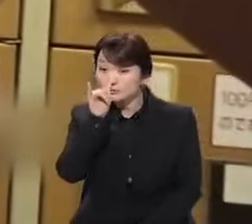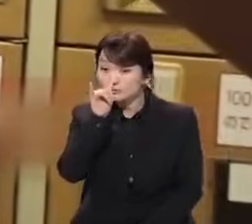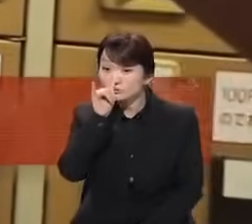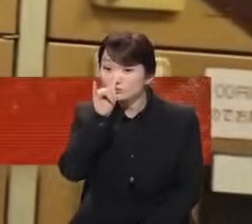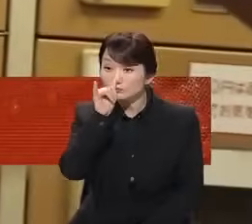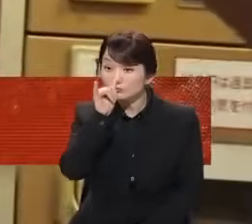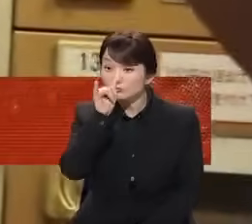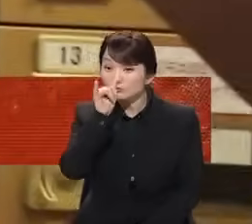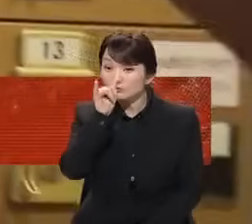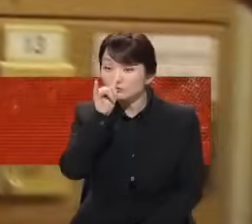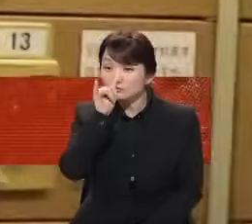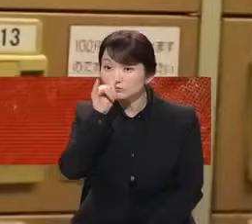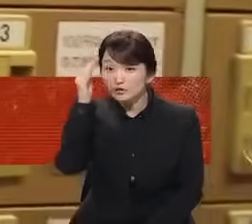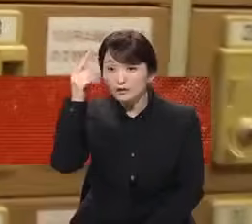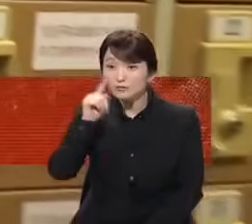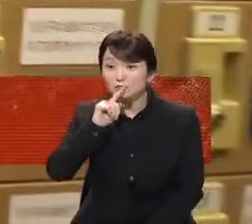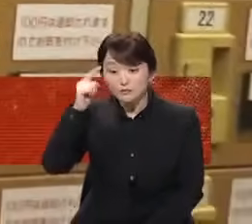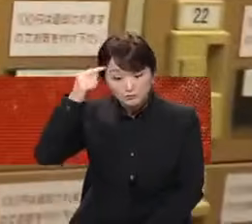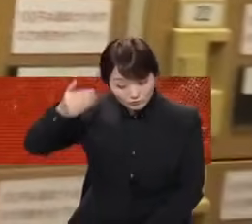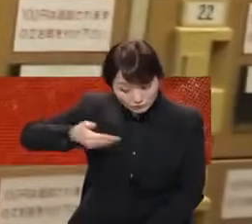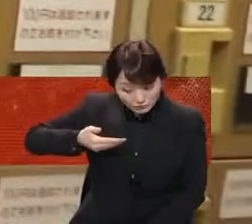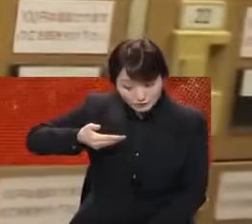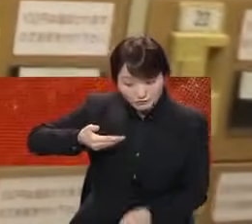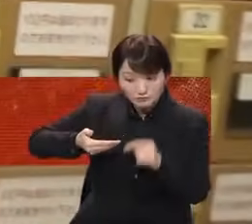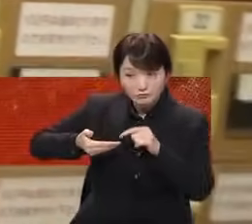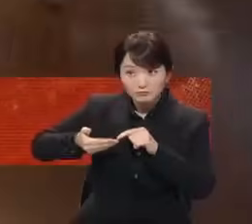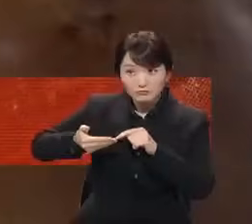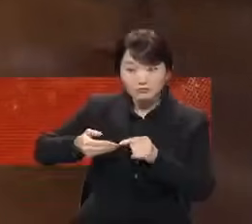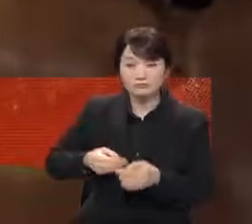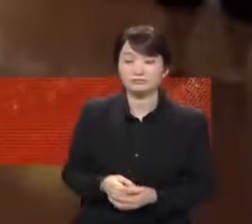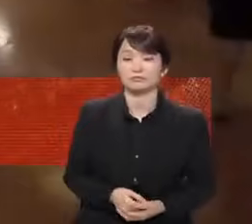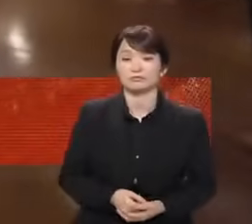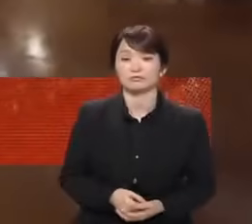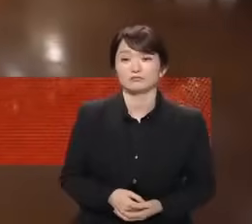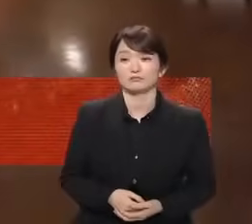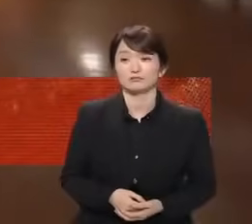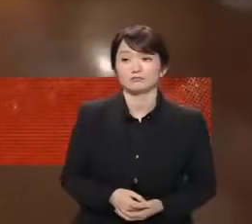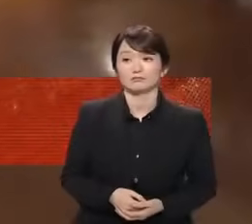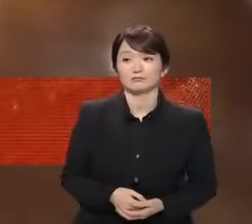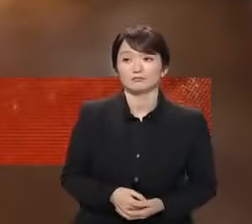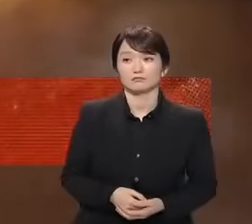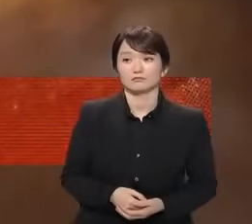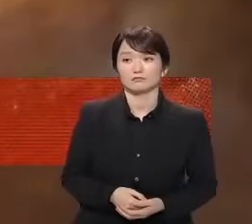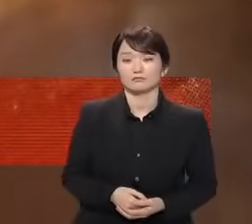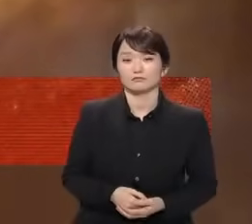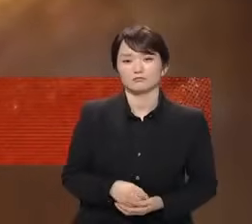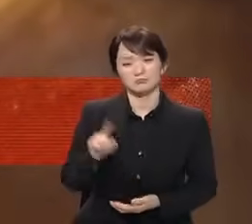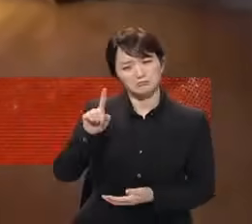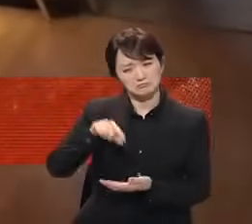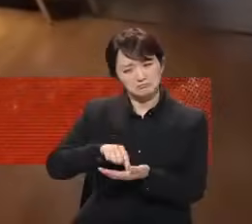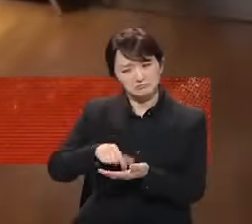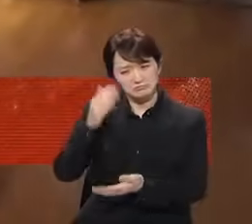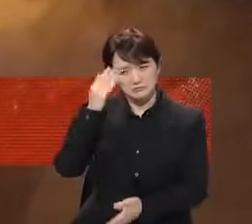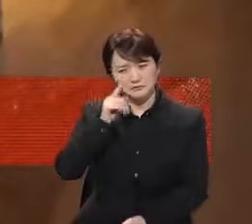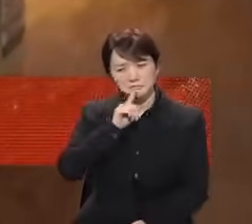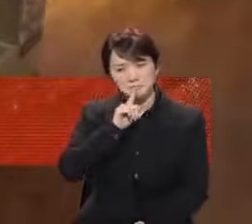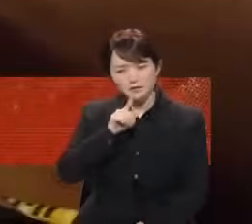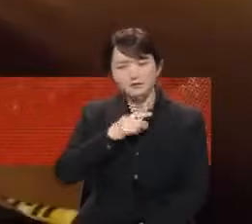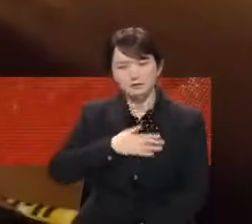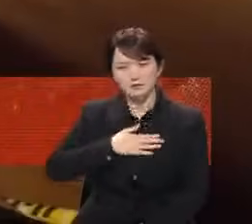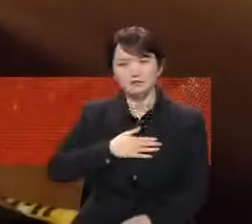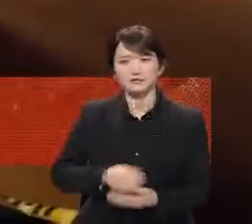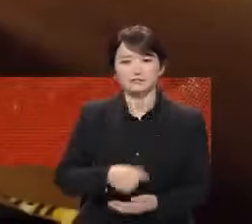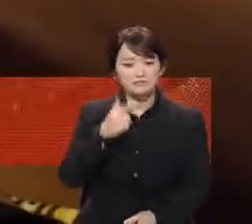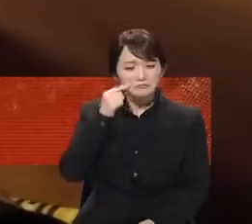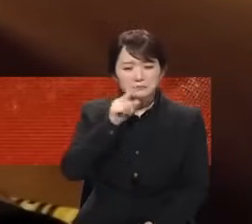한국말로 물어봐요. 그리고 그 뒤에도 뭔가 한국말을 몇 마디 이렇게 합니다. 어느 정도 한국어를 아는 것 같은데 근데